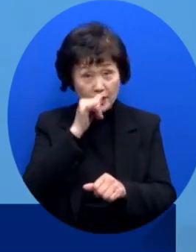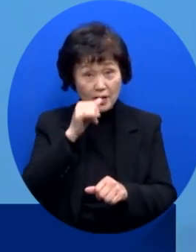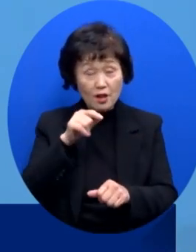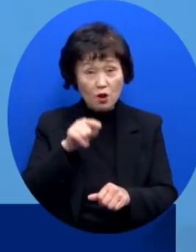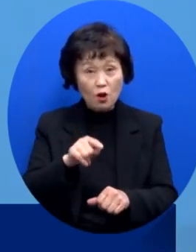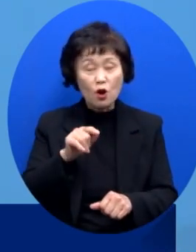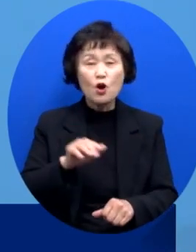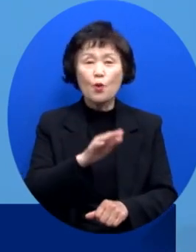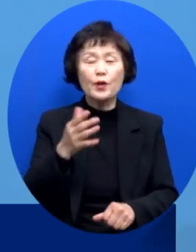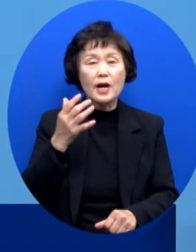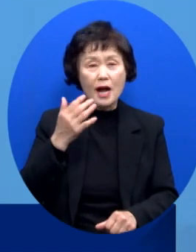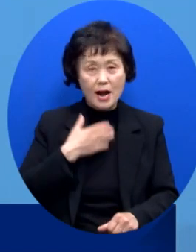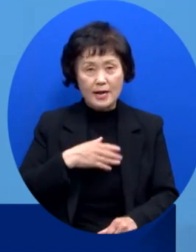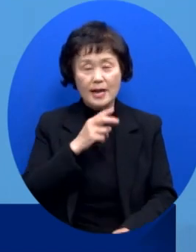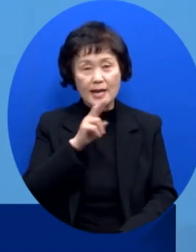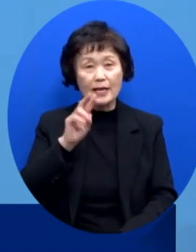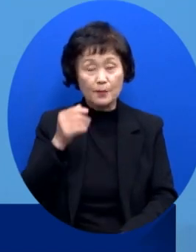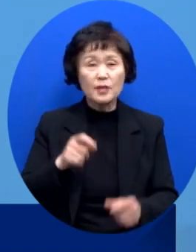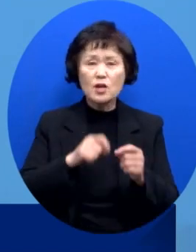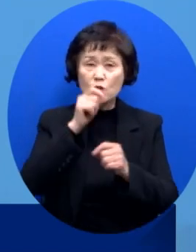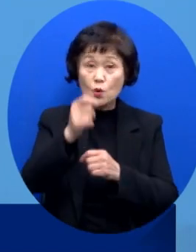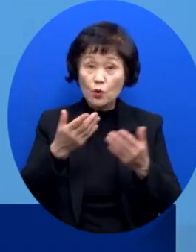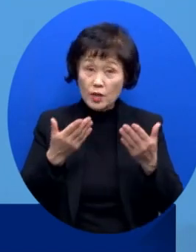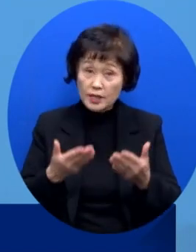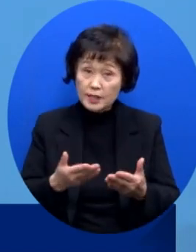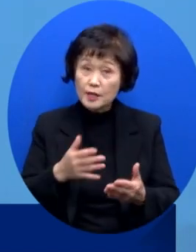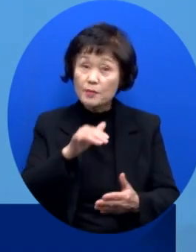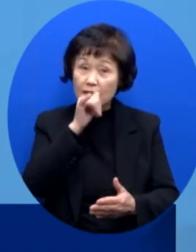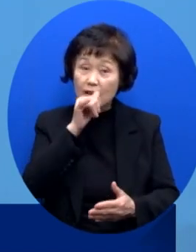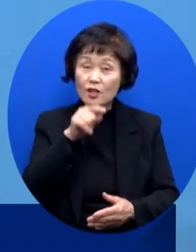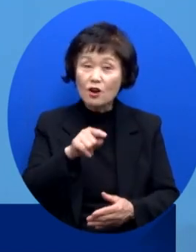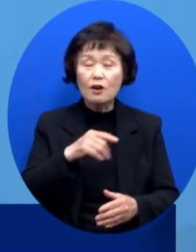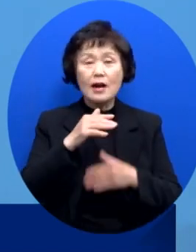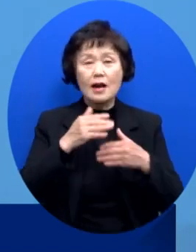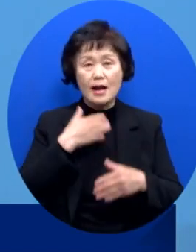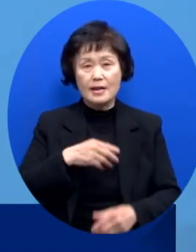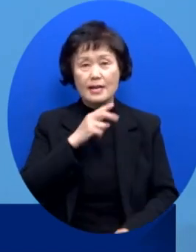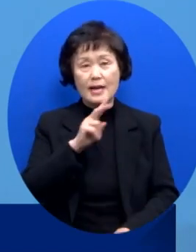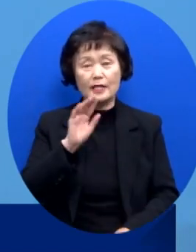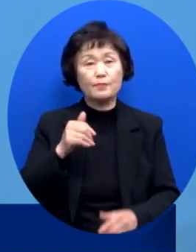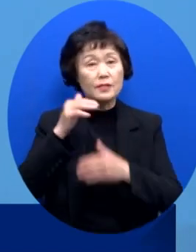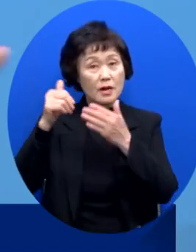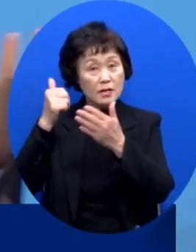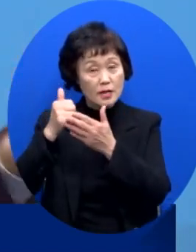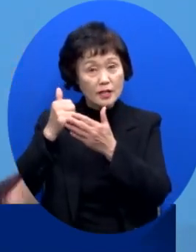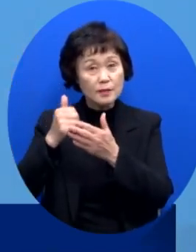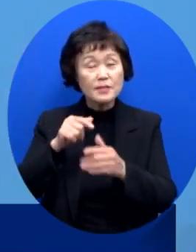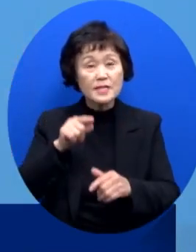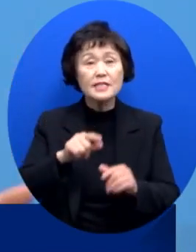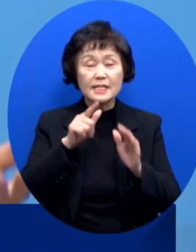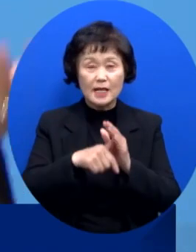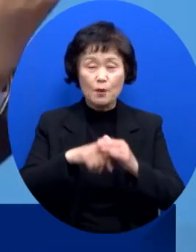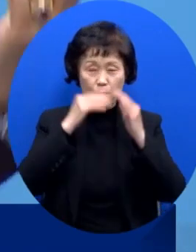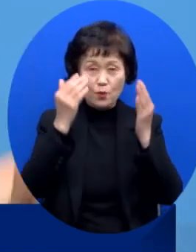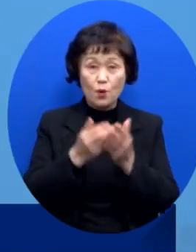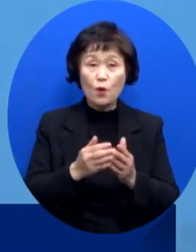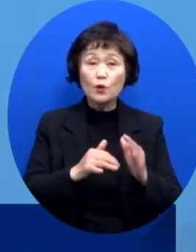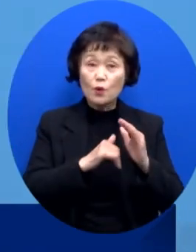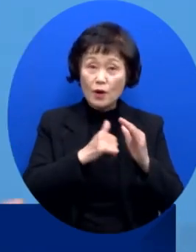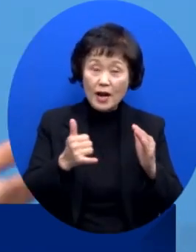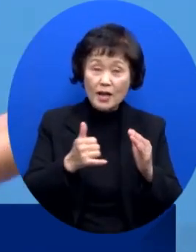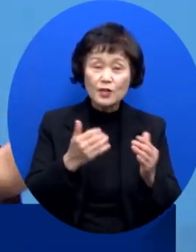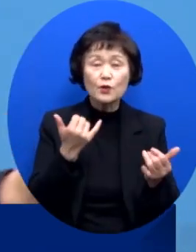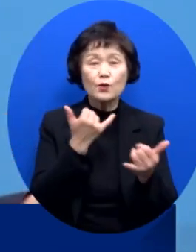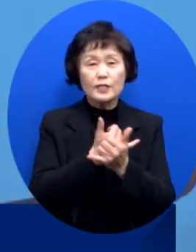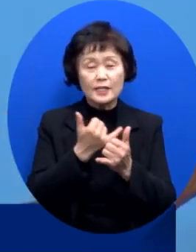여러분은 쉼이 있다는 메세지를 하나님께서 이 시간에 원 가족들과 심지 들과